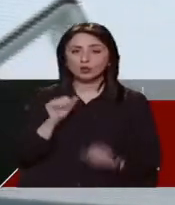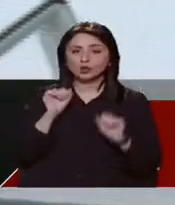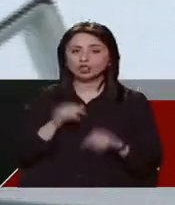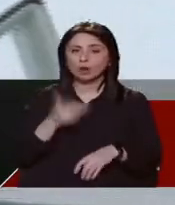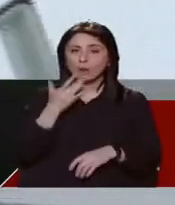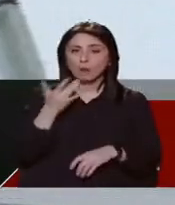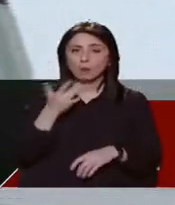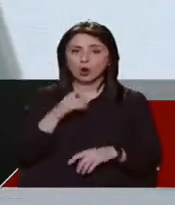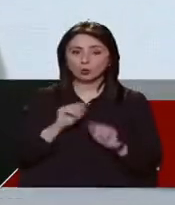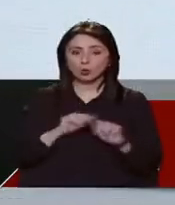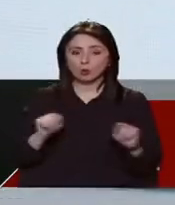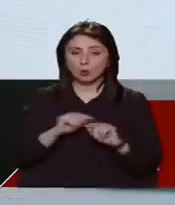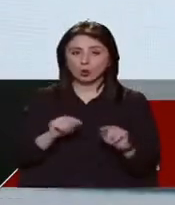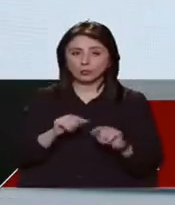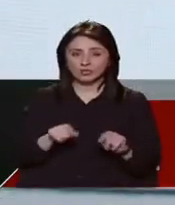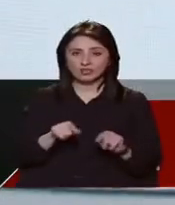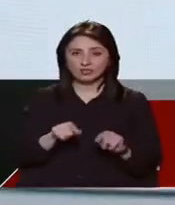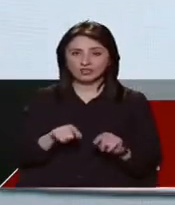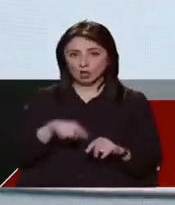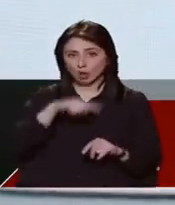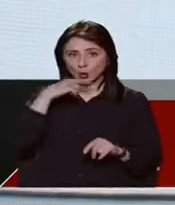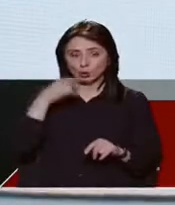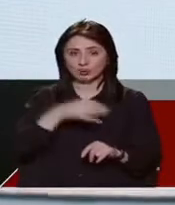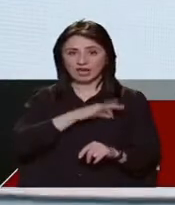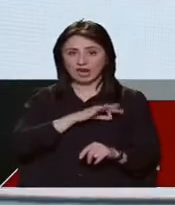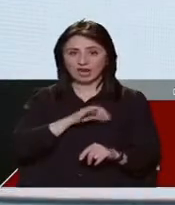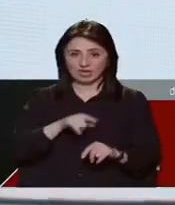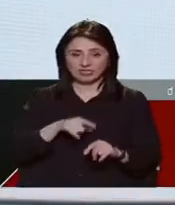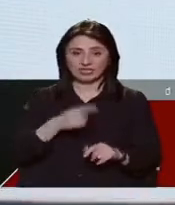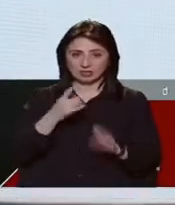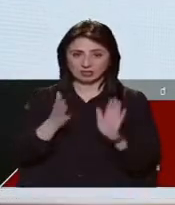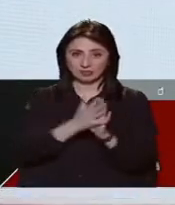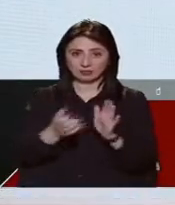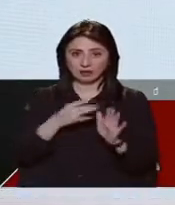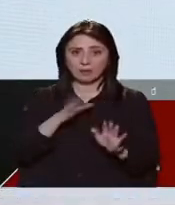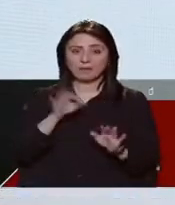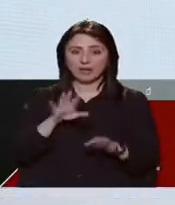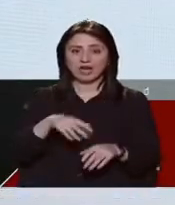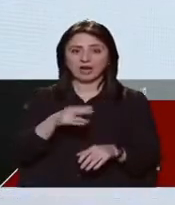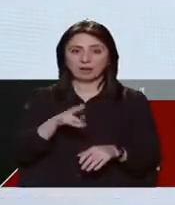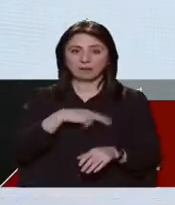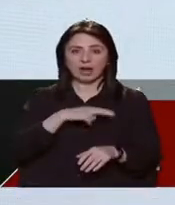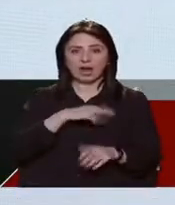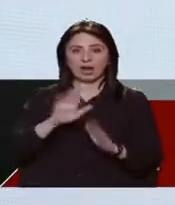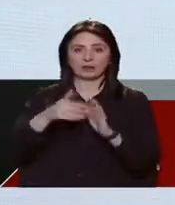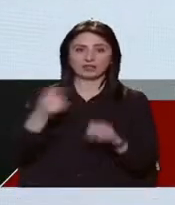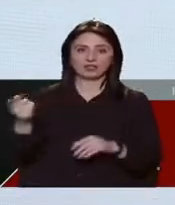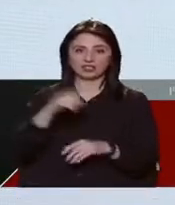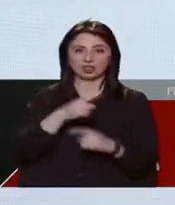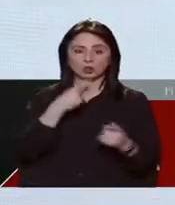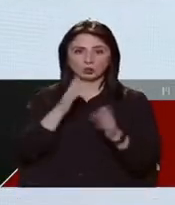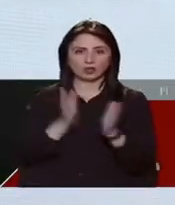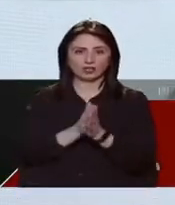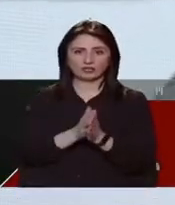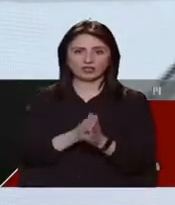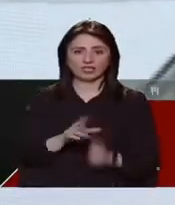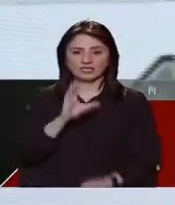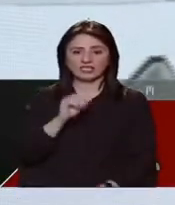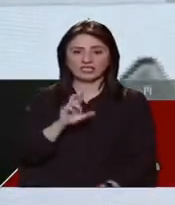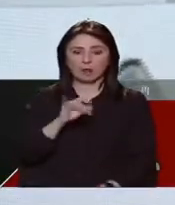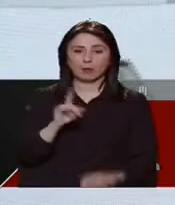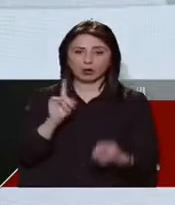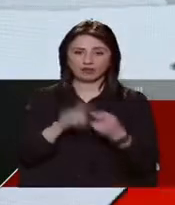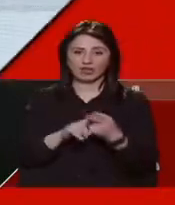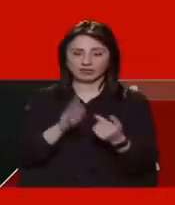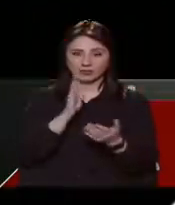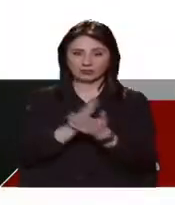izleba politicul oponenteps Rusetz agențe zahte da șem dek parlament ce mis mislas da mas sau bărsit, hodestorit, Herman Sabo,